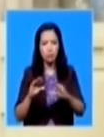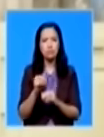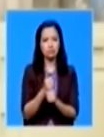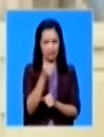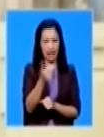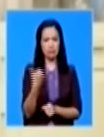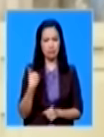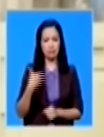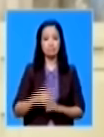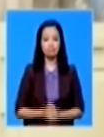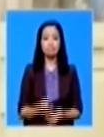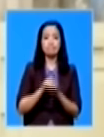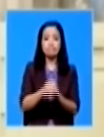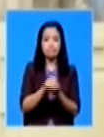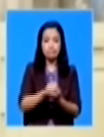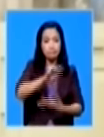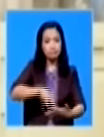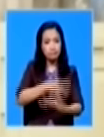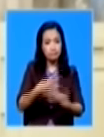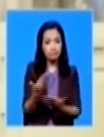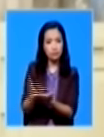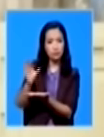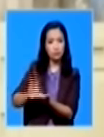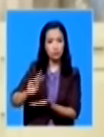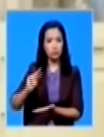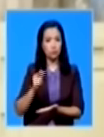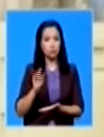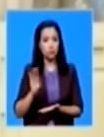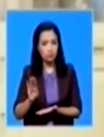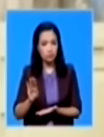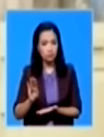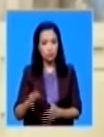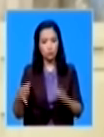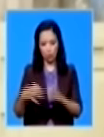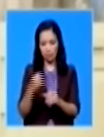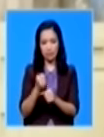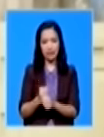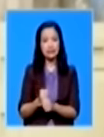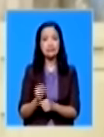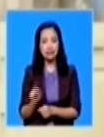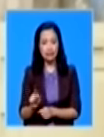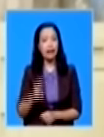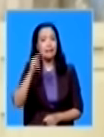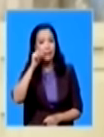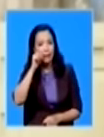หลักการของผมคือการบูรณาการทั้งแผนงานงบประมาณนะในกลุ่มงานที่เป็นกิจกรรมเดียวกันเช่นน้ำหลายกระทรวง